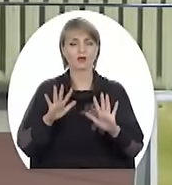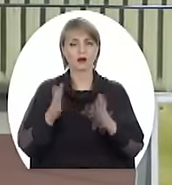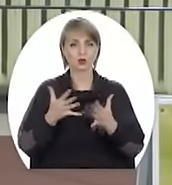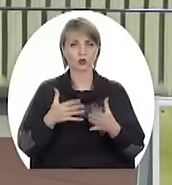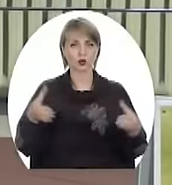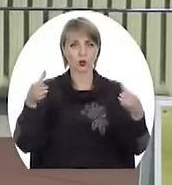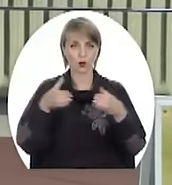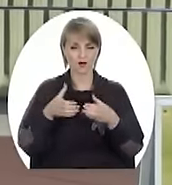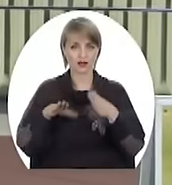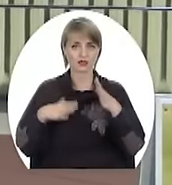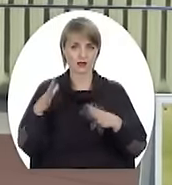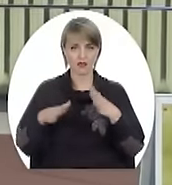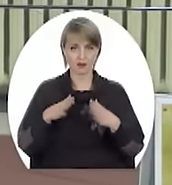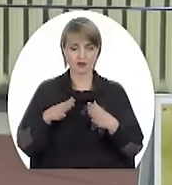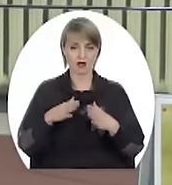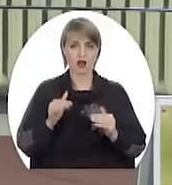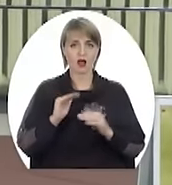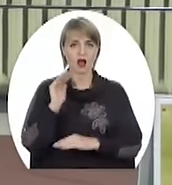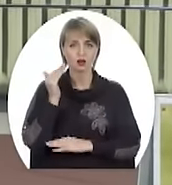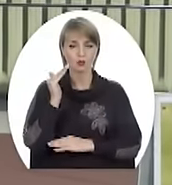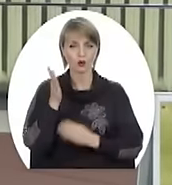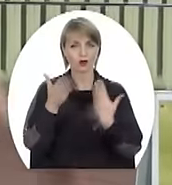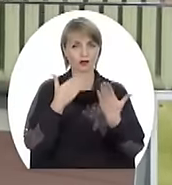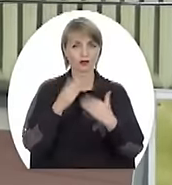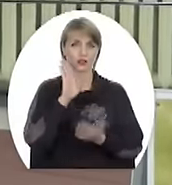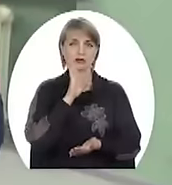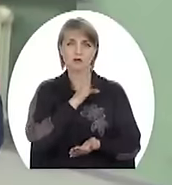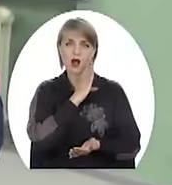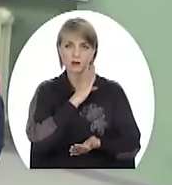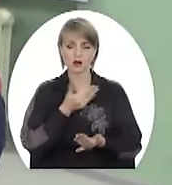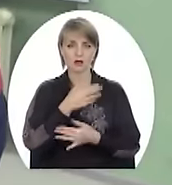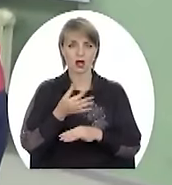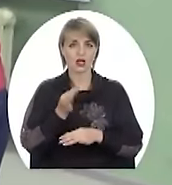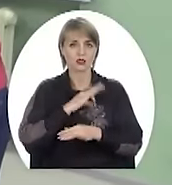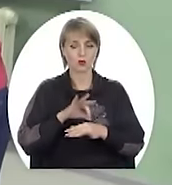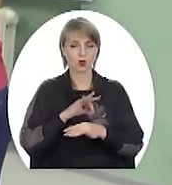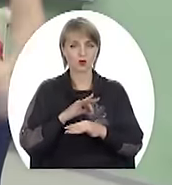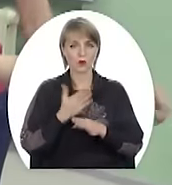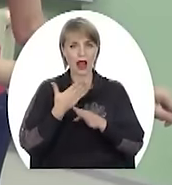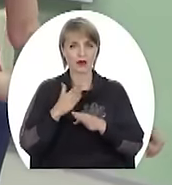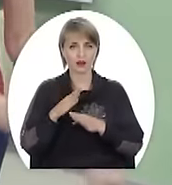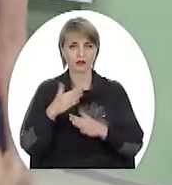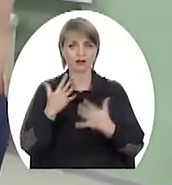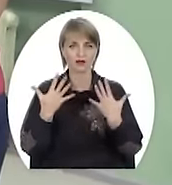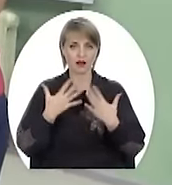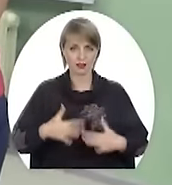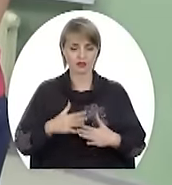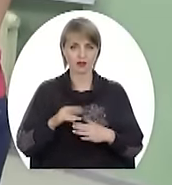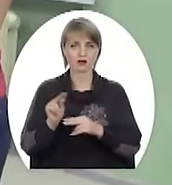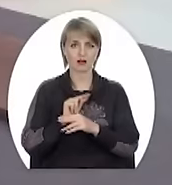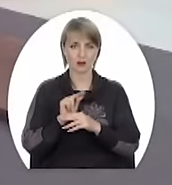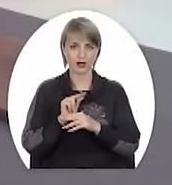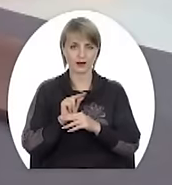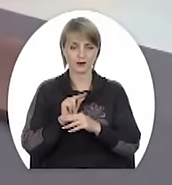нас происходят групповые занятия, то ребенок контактирует с мамой. Мы используем элементы телесной терапии.